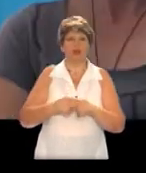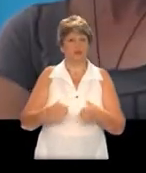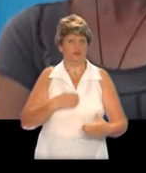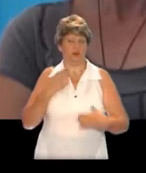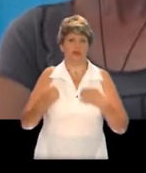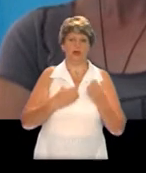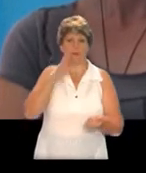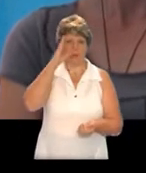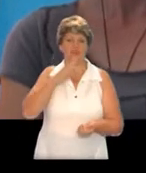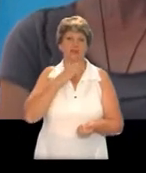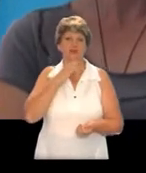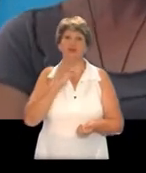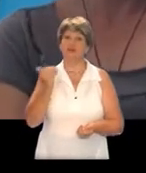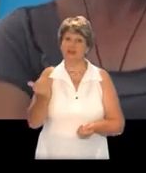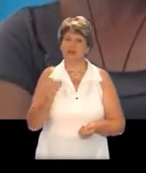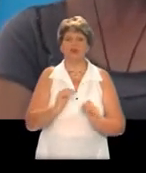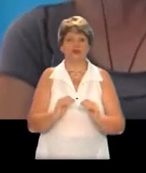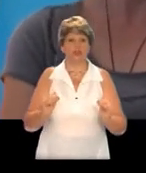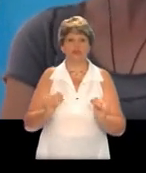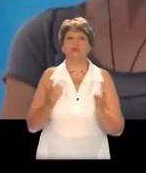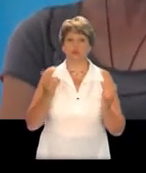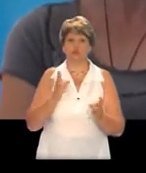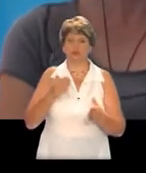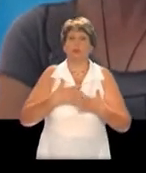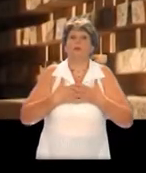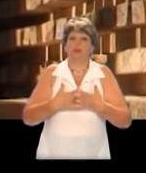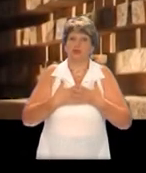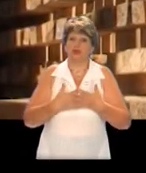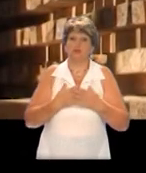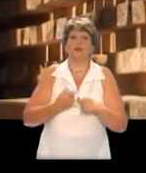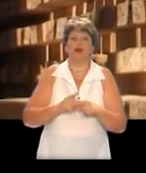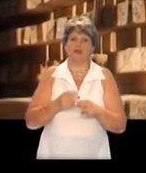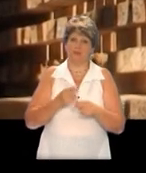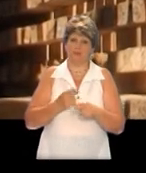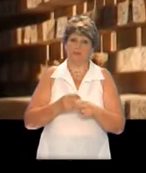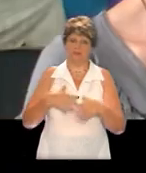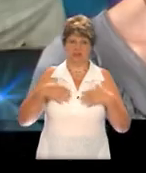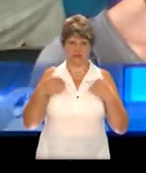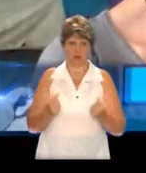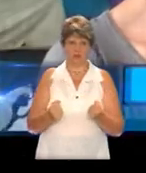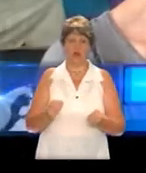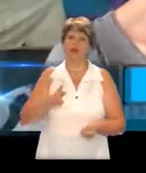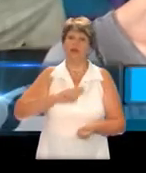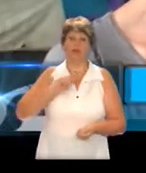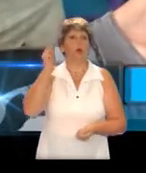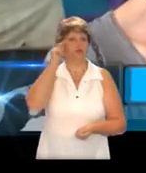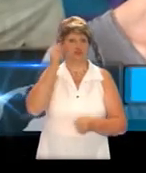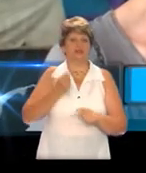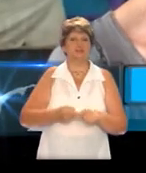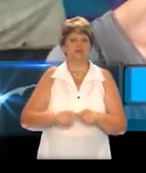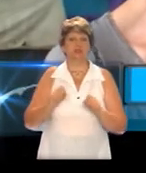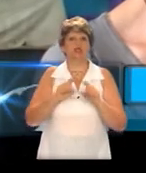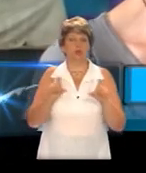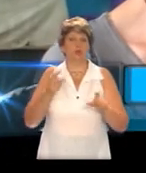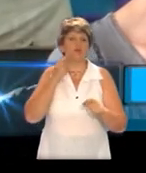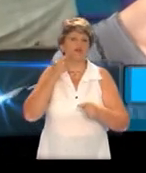хвилює батьків-школярів, адже їх дітям доведеться дихати цим повітрям, а це, беззаперечно, шкодить здоров'ю. Я вчилася в цій школі. У нас